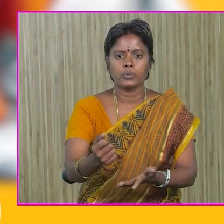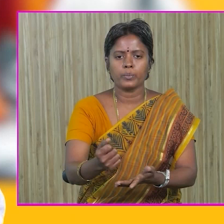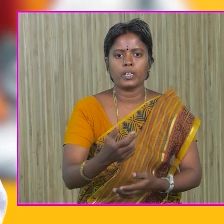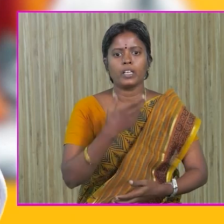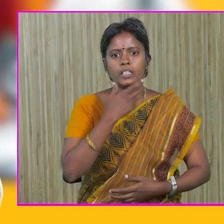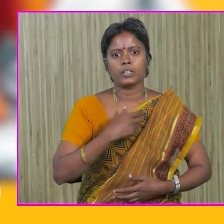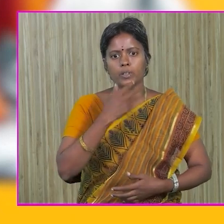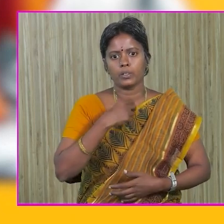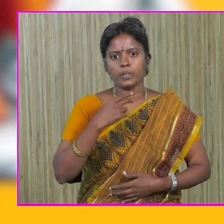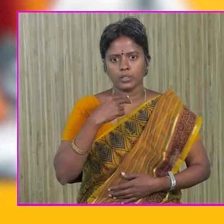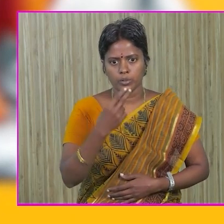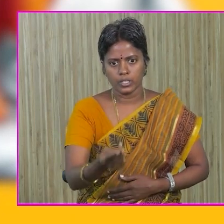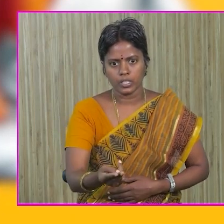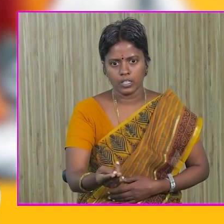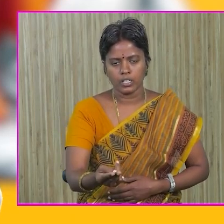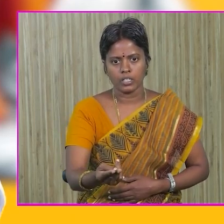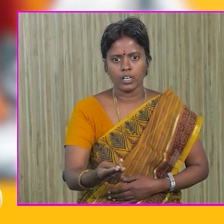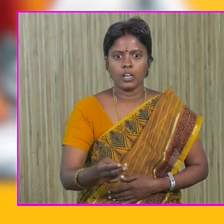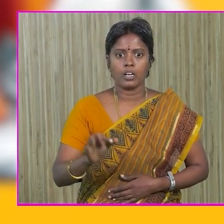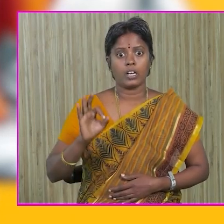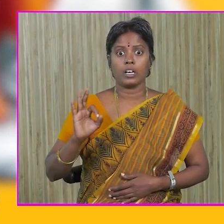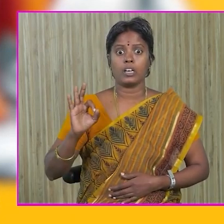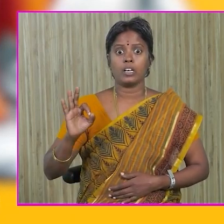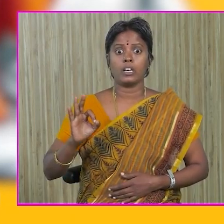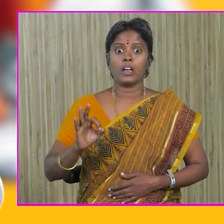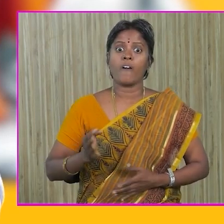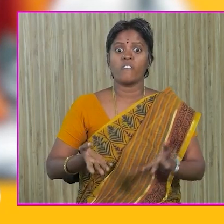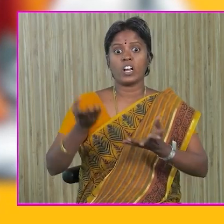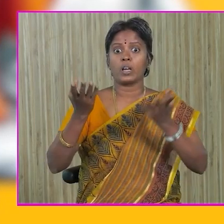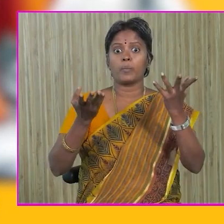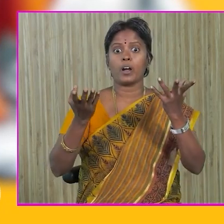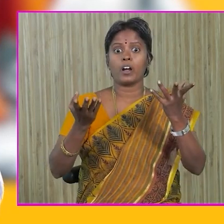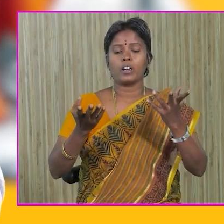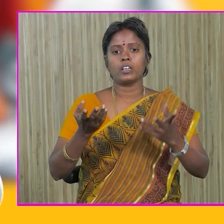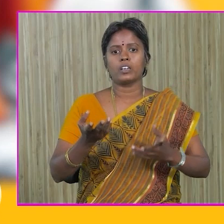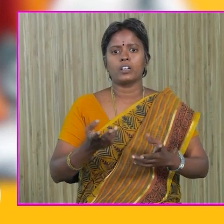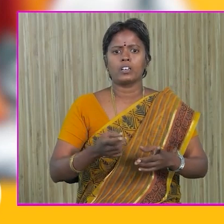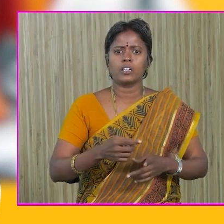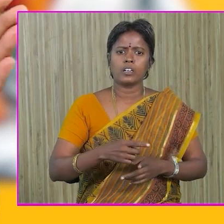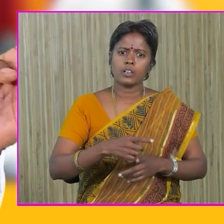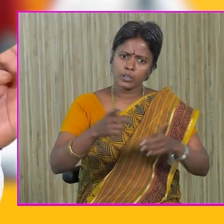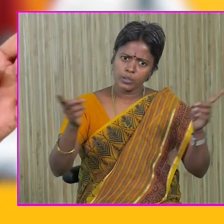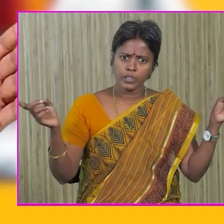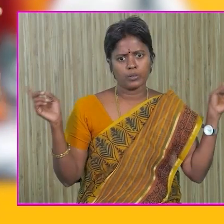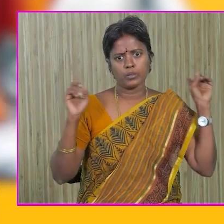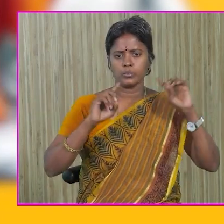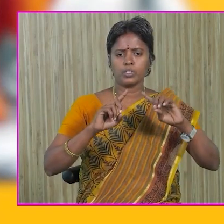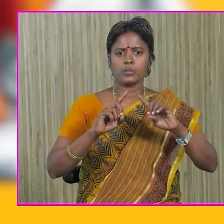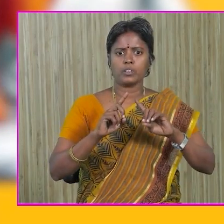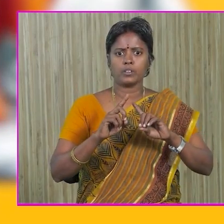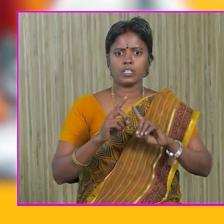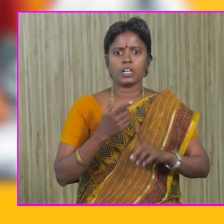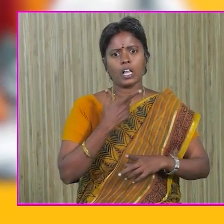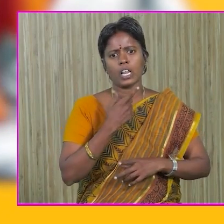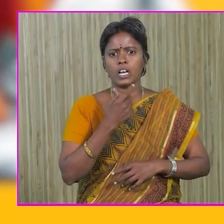அதாவது, நாம் வளமான காலங்களில் நம்மை சுற்றி உள்ளவர்கள் இயல்பாகவே இனிமையாக பழகுவார்கள்.